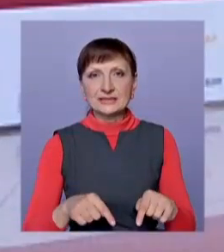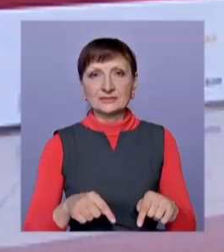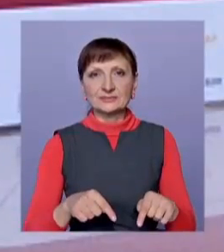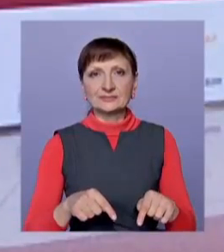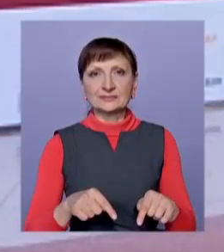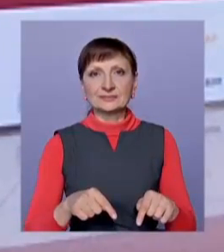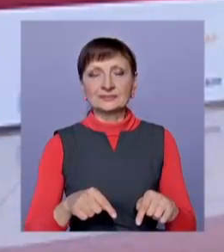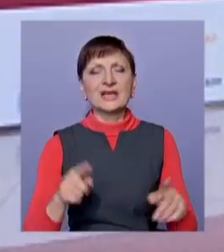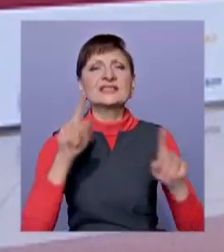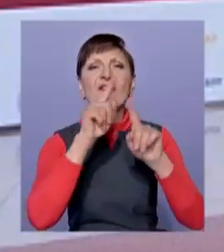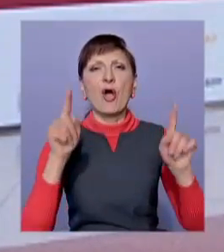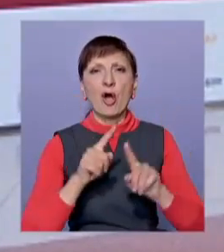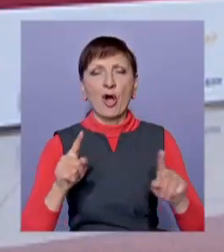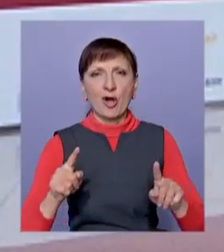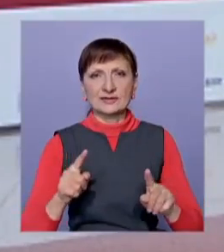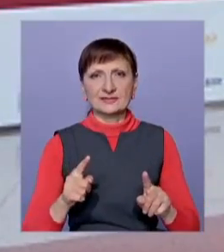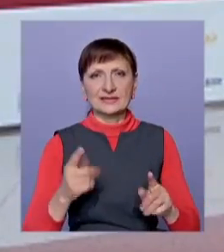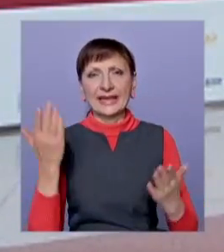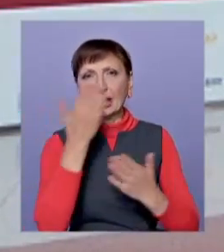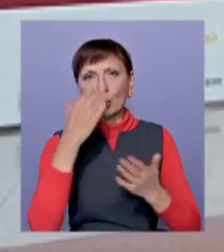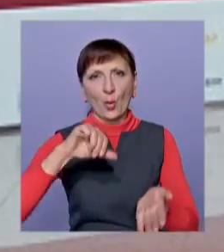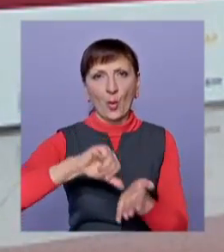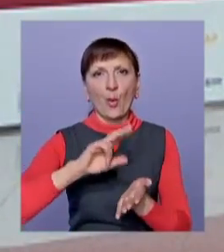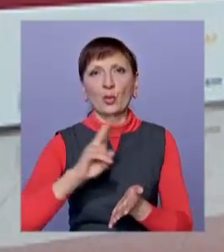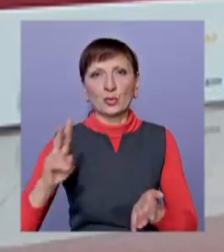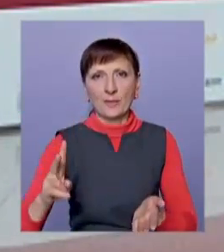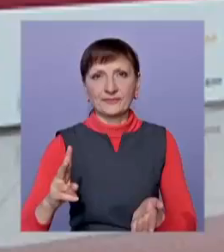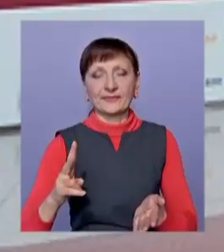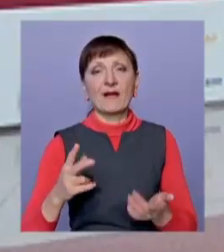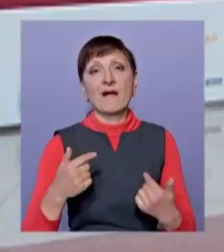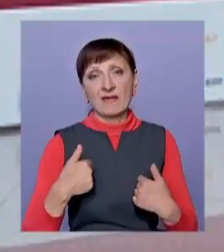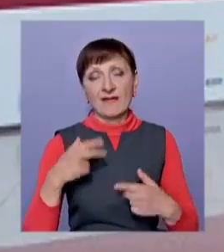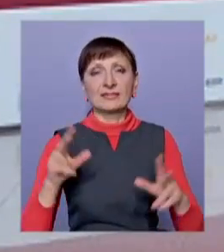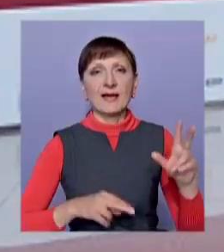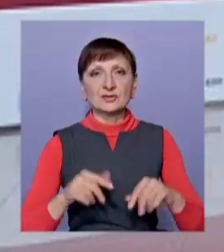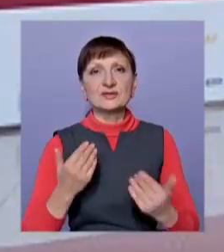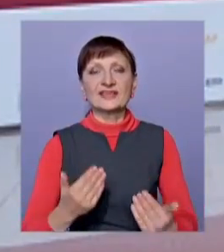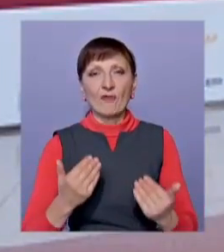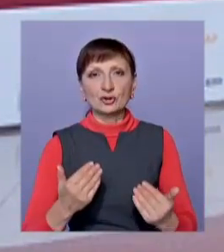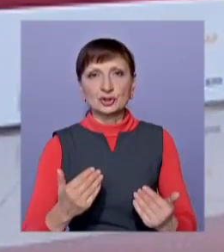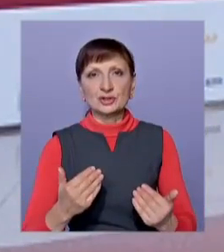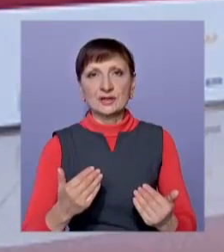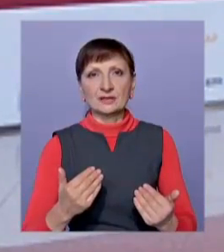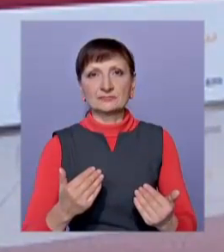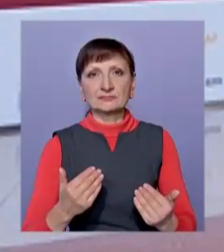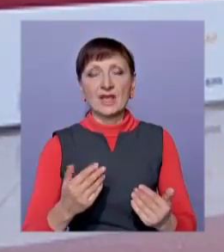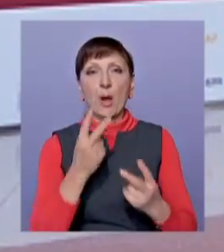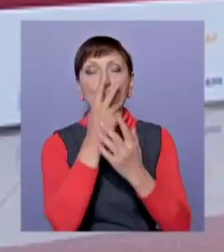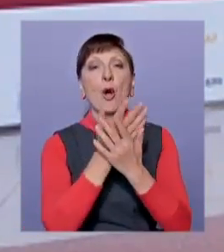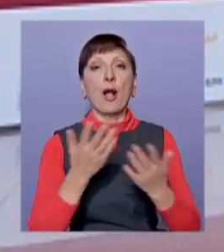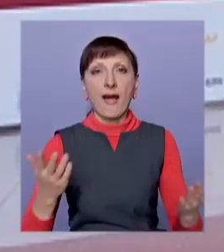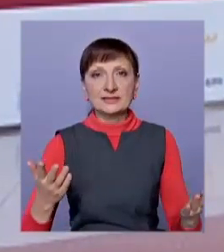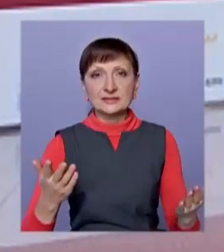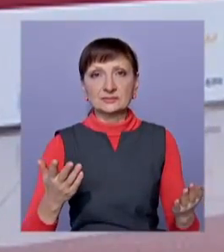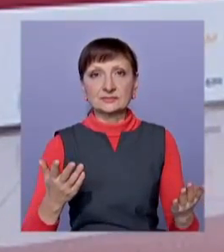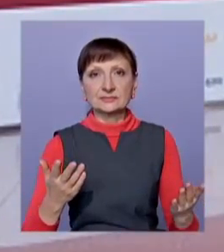здесь таких звезд нашего кинематографа. И я надеюсь, что сегодняшний, так сказать, показ,